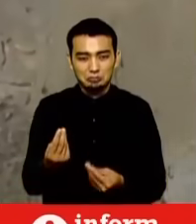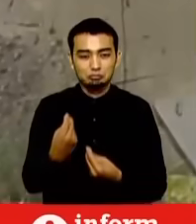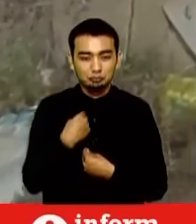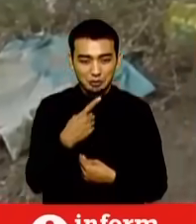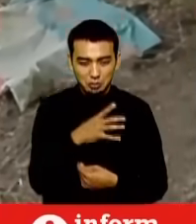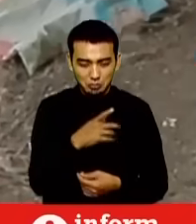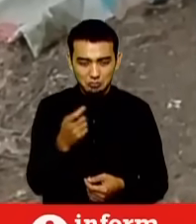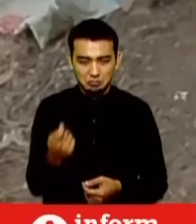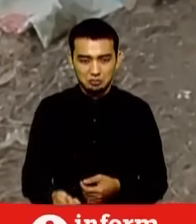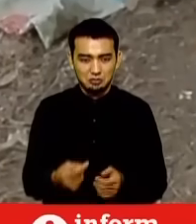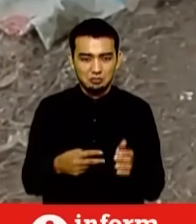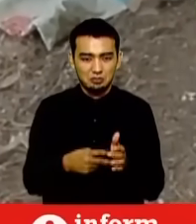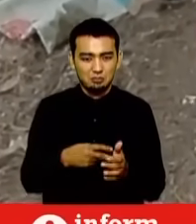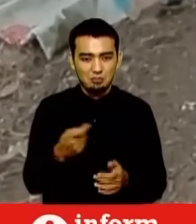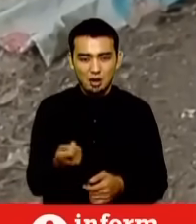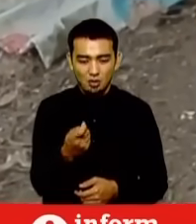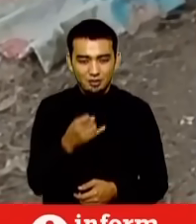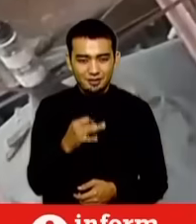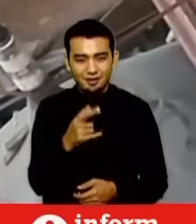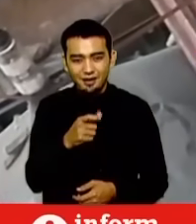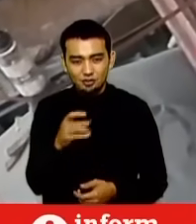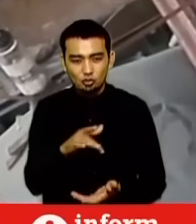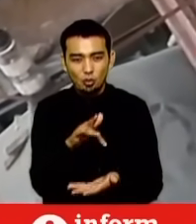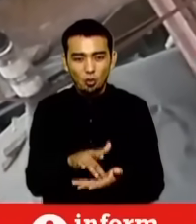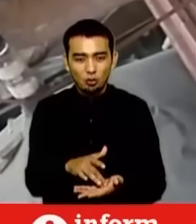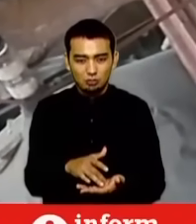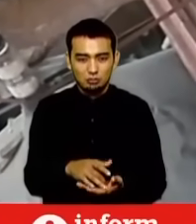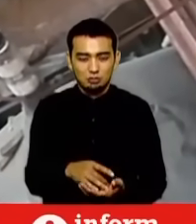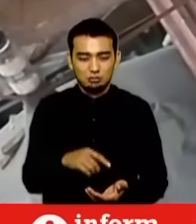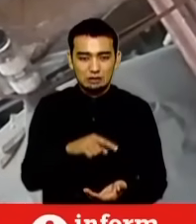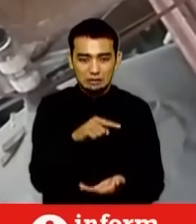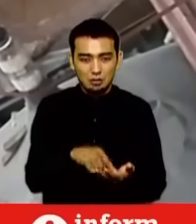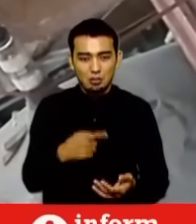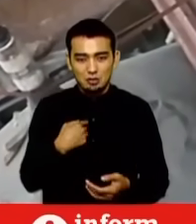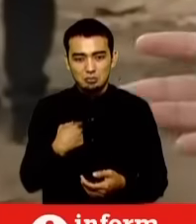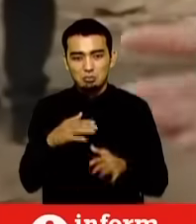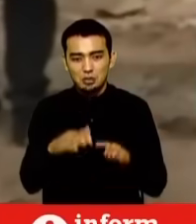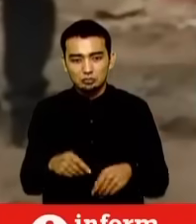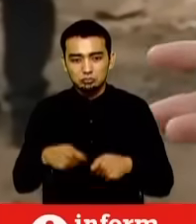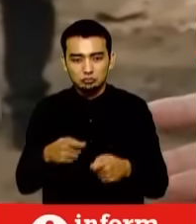Әр гараж қаланың орталығында орналасқандықтан орнымыздан айырылғымыз келмейді дейді жиналғандар.